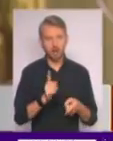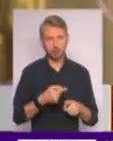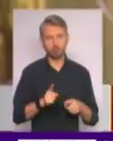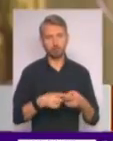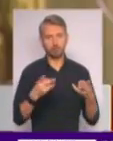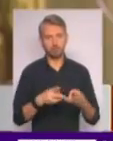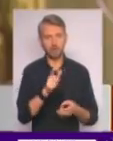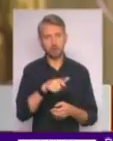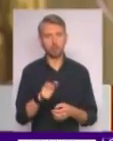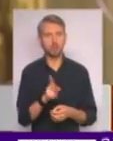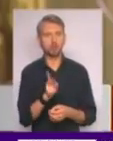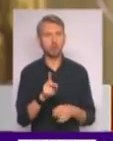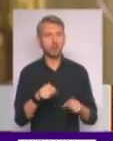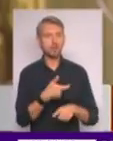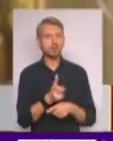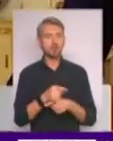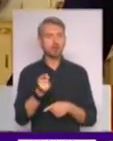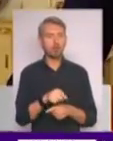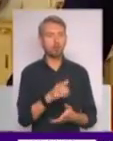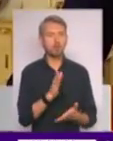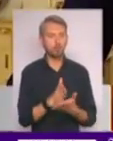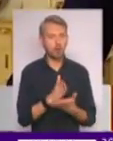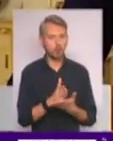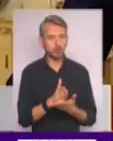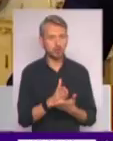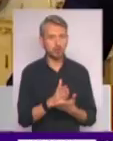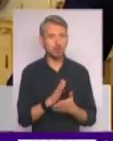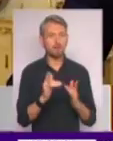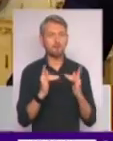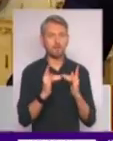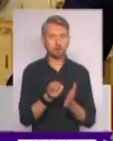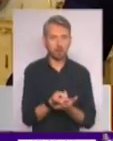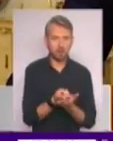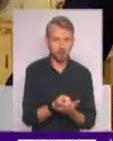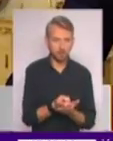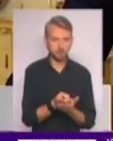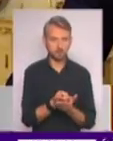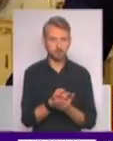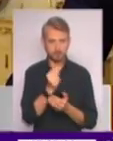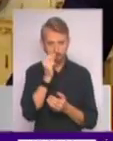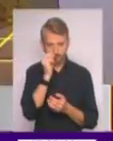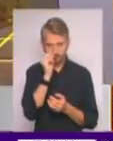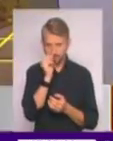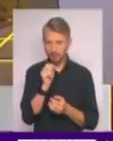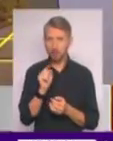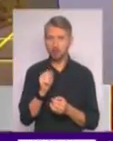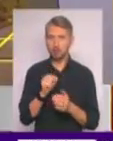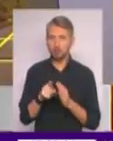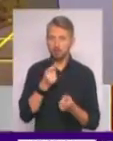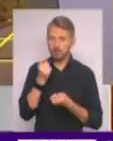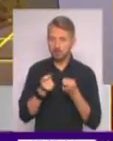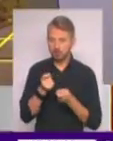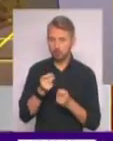люди, які навіть більше того перебувають в постелі, залежно від того, тобто що вони є надзвичайно. Ми вивчаємо